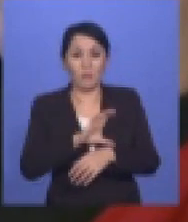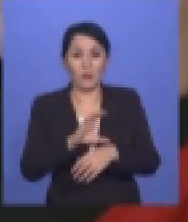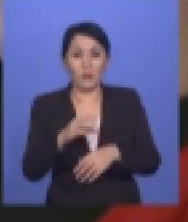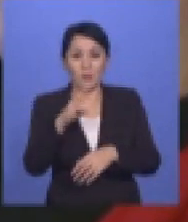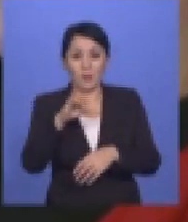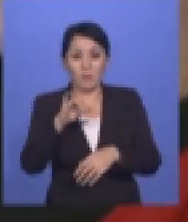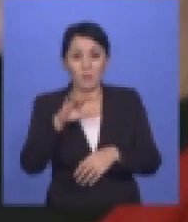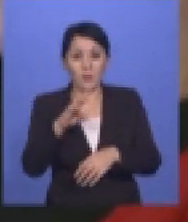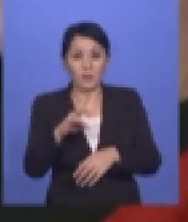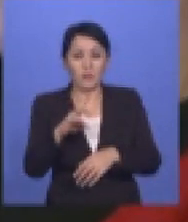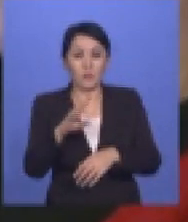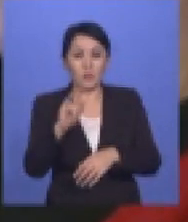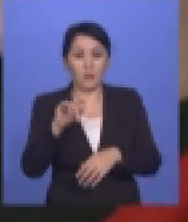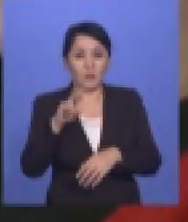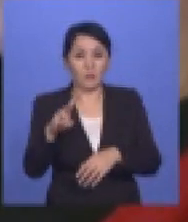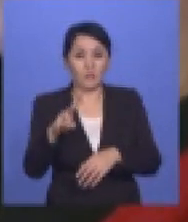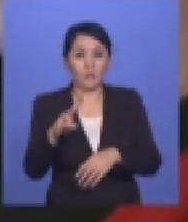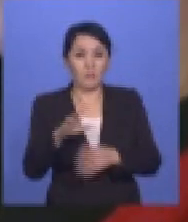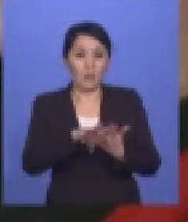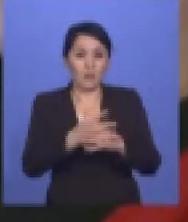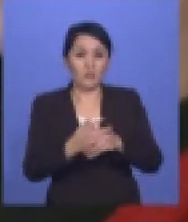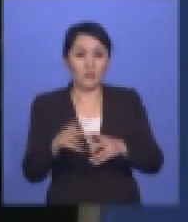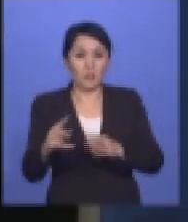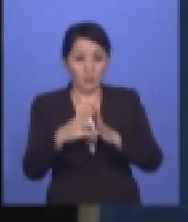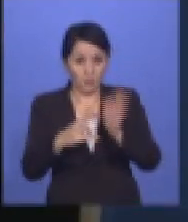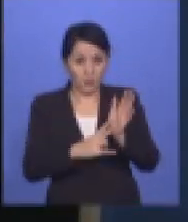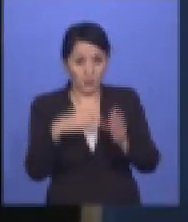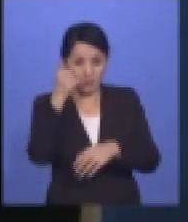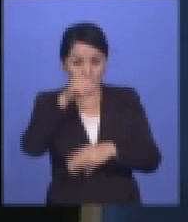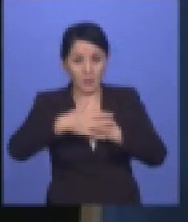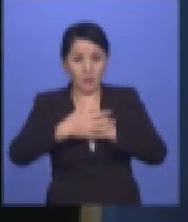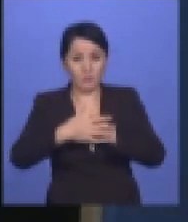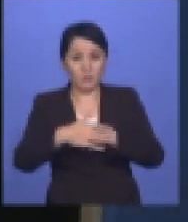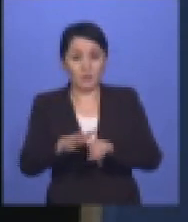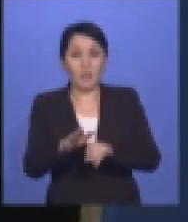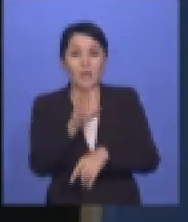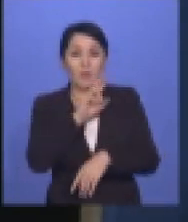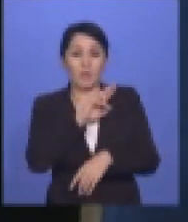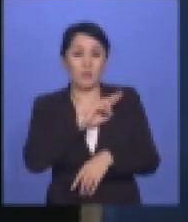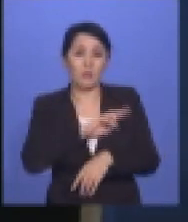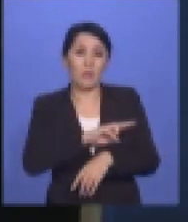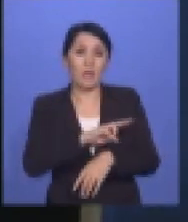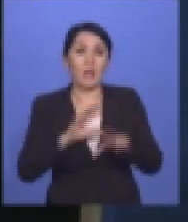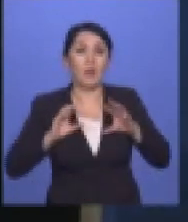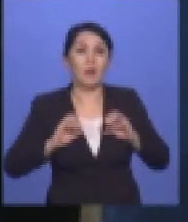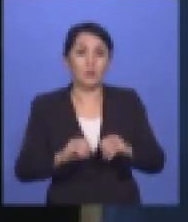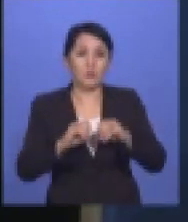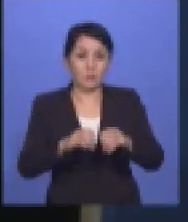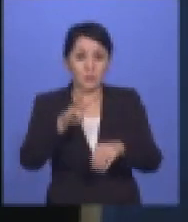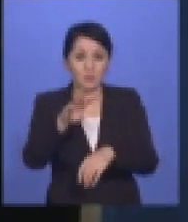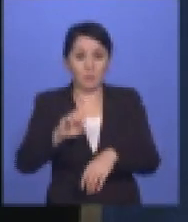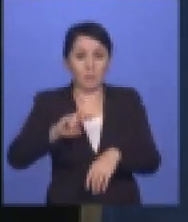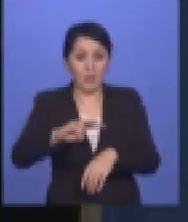Шолақын ауданындағы Асыл логистик серіктестігі 2018 жылы құрылды. Агроқұрылым қызметкерлері егіншілікпен, мал